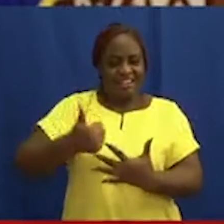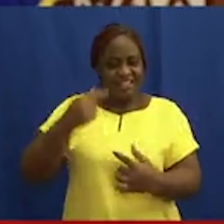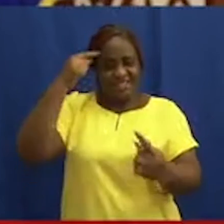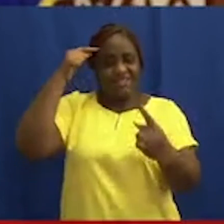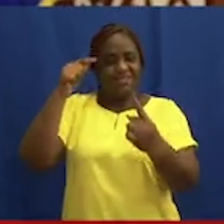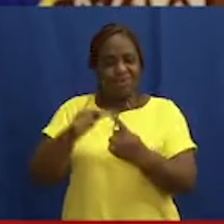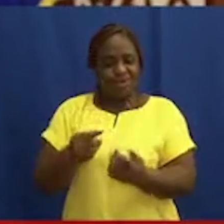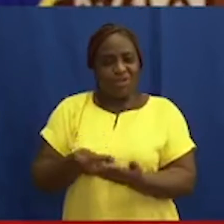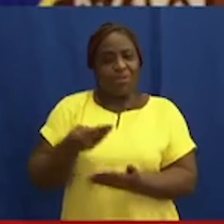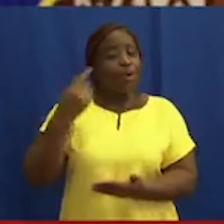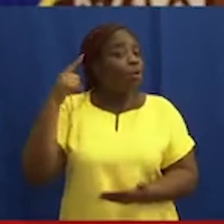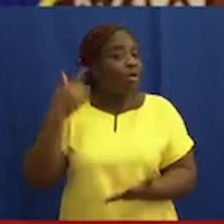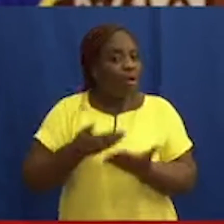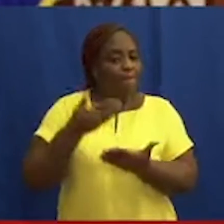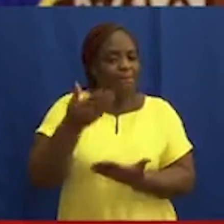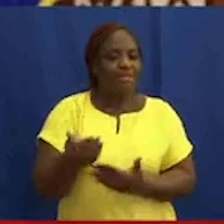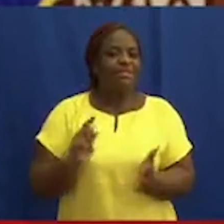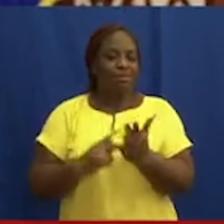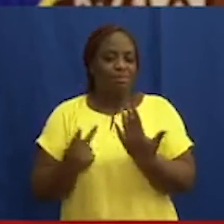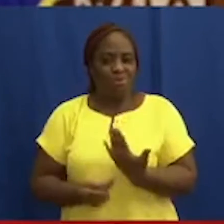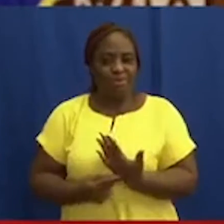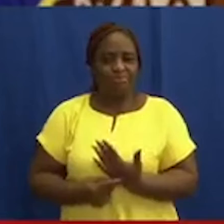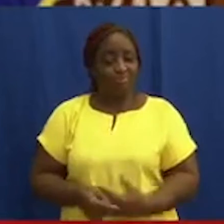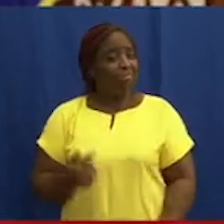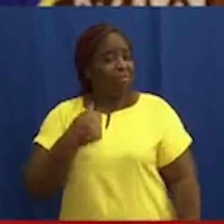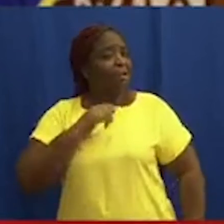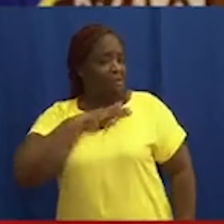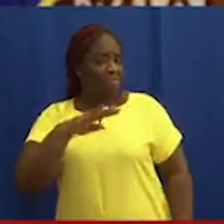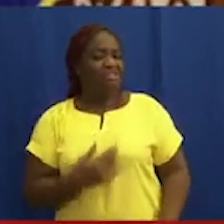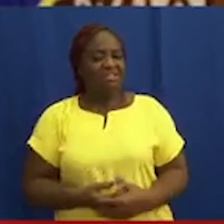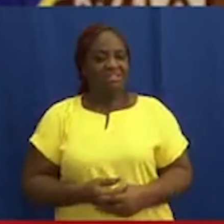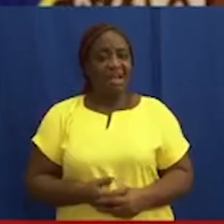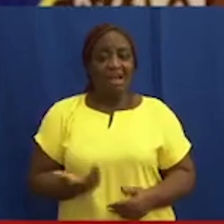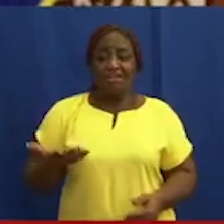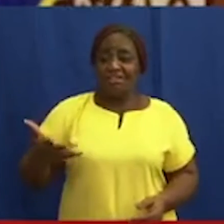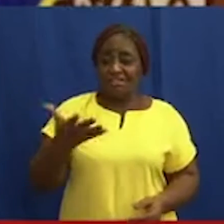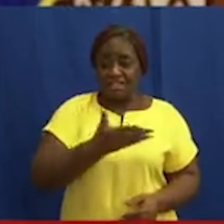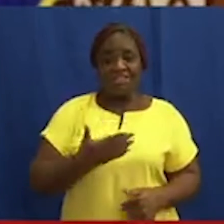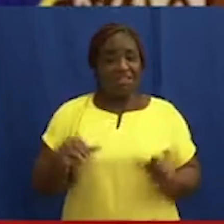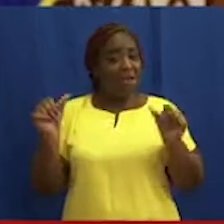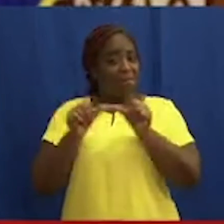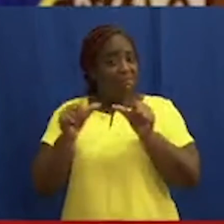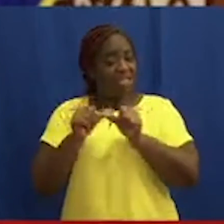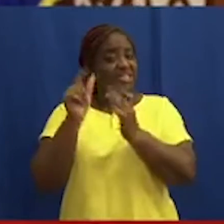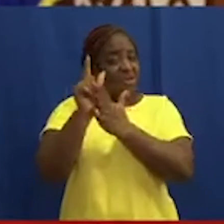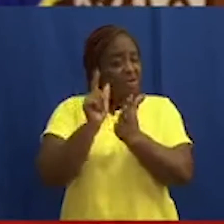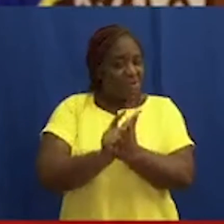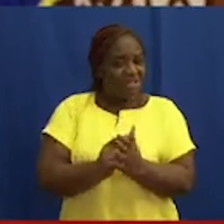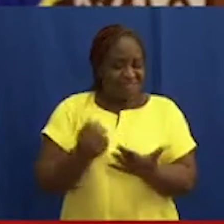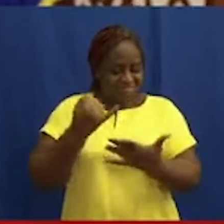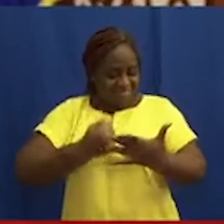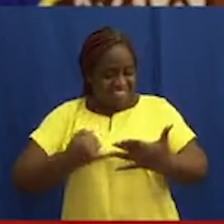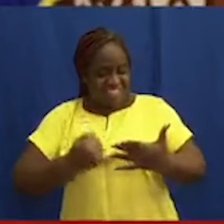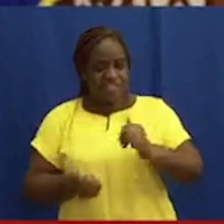dai ƙarshen wannan mako da muka shiga, na samu tattaunawa da kungiyoyi daban-daban wanda da suka hada da Trades